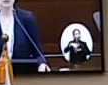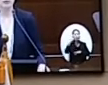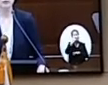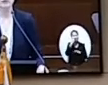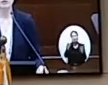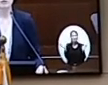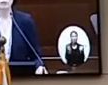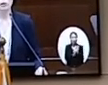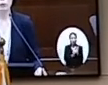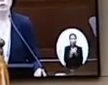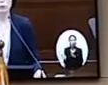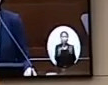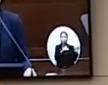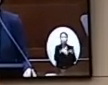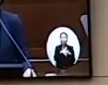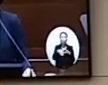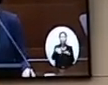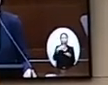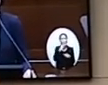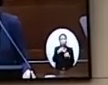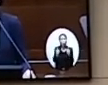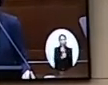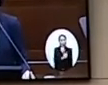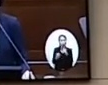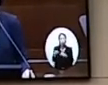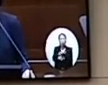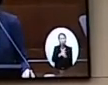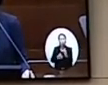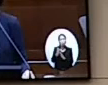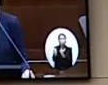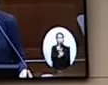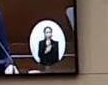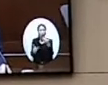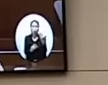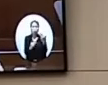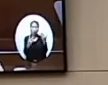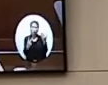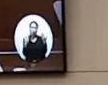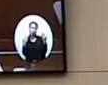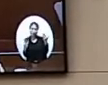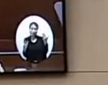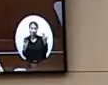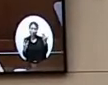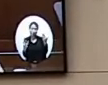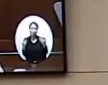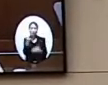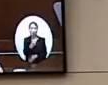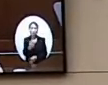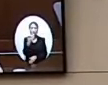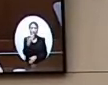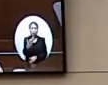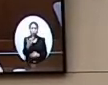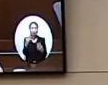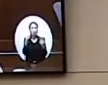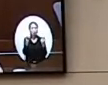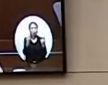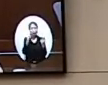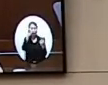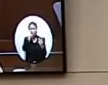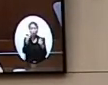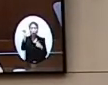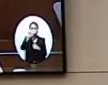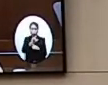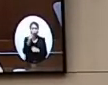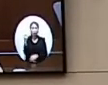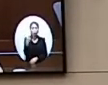심사하였고 문화복지위원회와 경제도시위원회는 9월 2일과 3일 2019년도 제2회